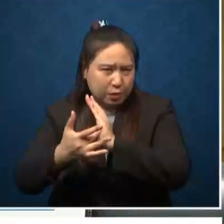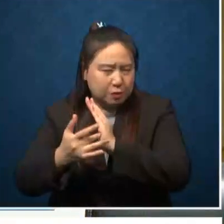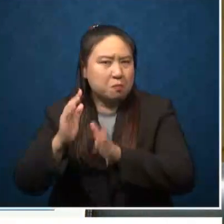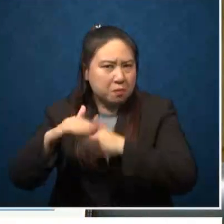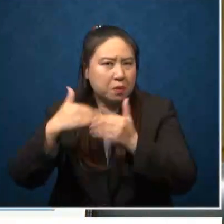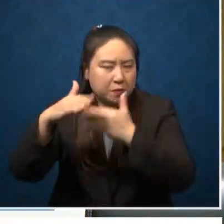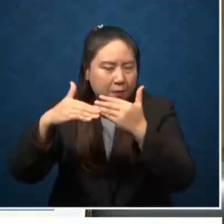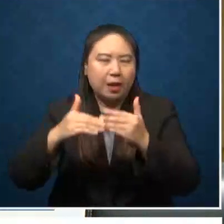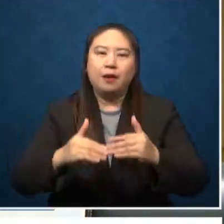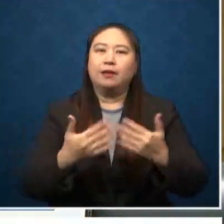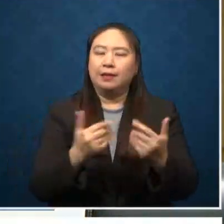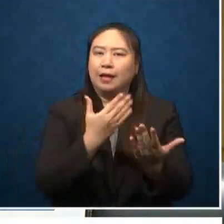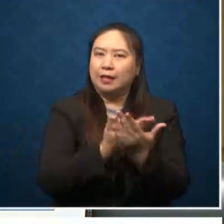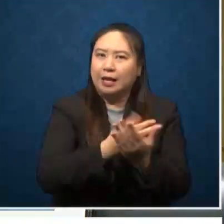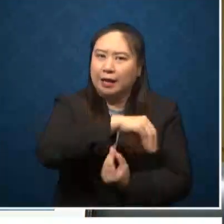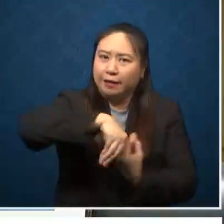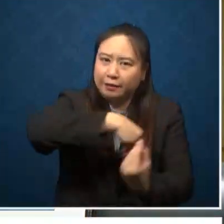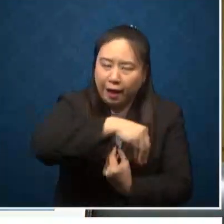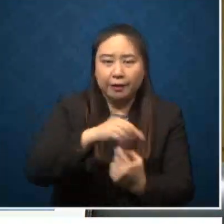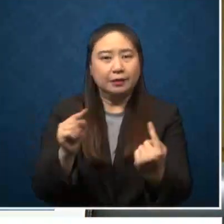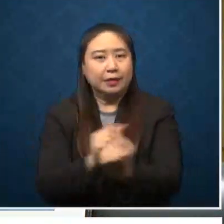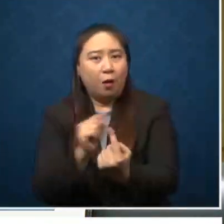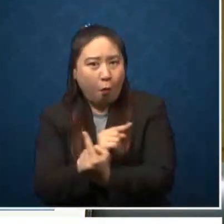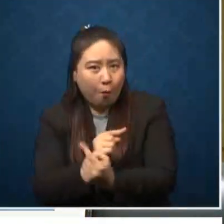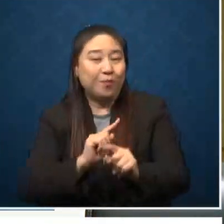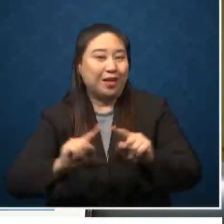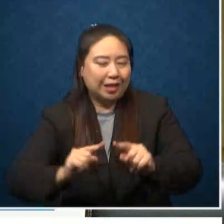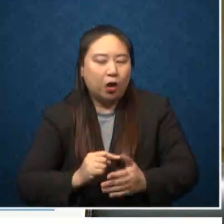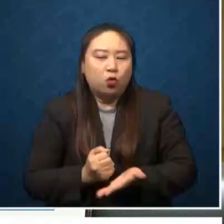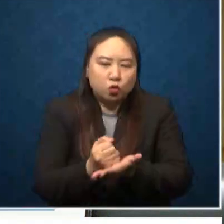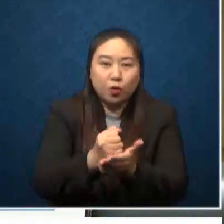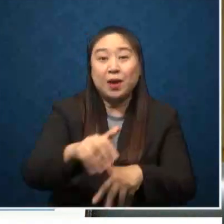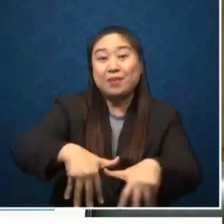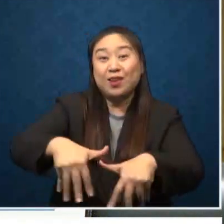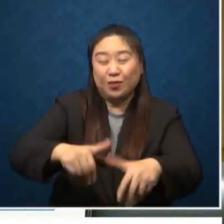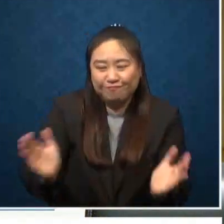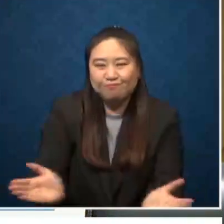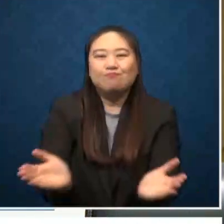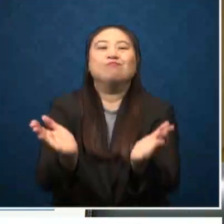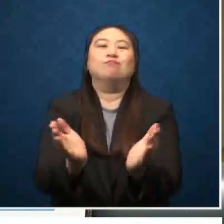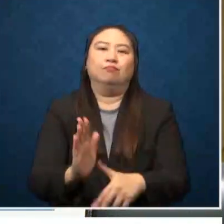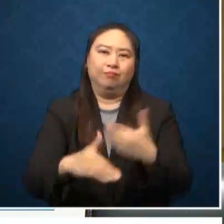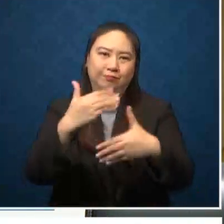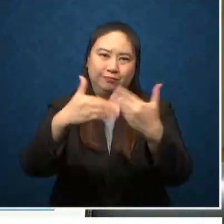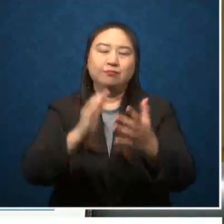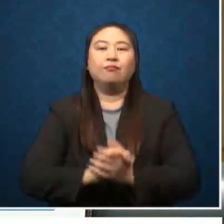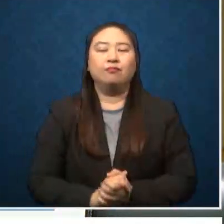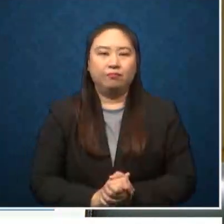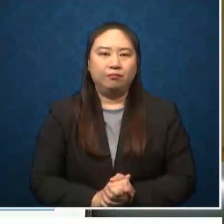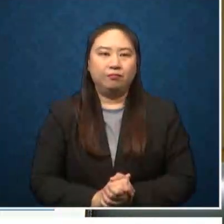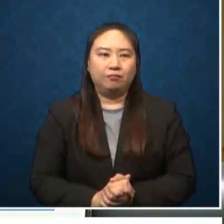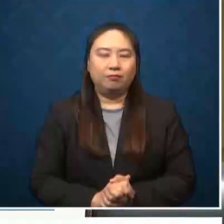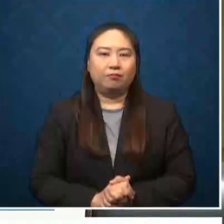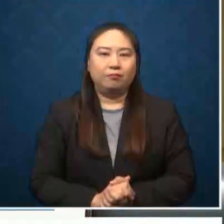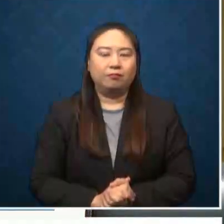ทั้งในแง่เศรษฐกิจและสังคมให้กับสมาชิกในหมู่บ้านในเรื่องความต่อเนื่องจะเป็นเรื่องที่